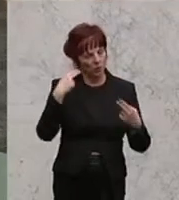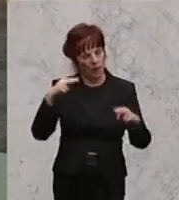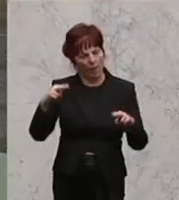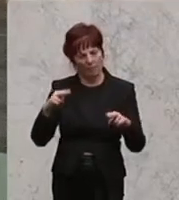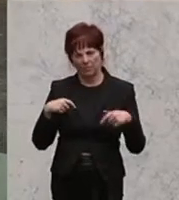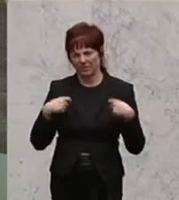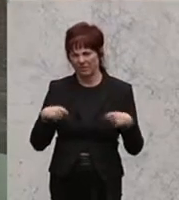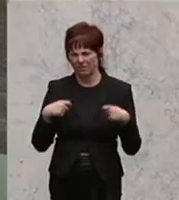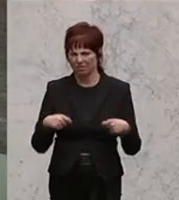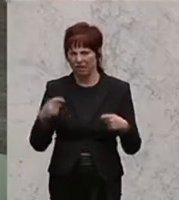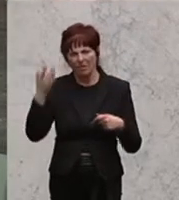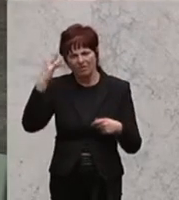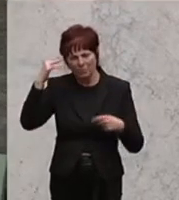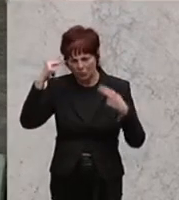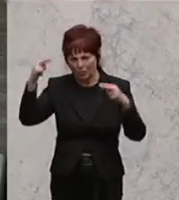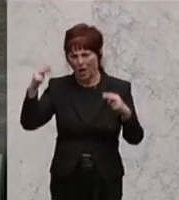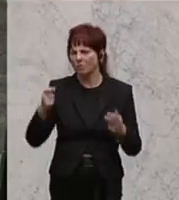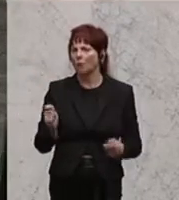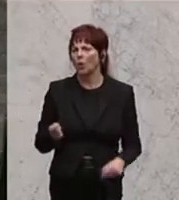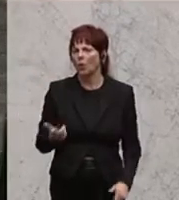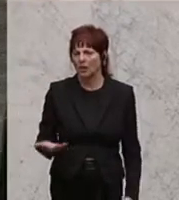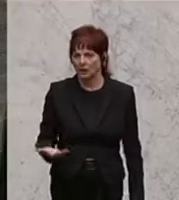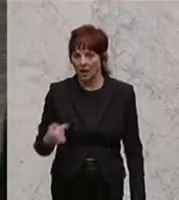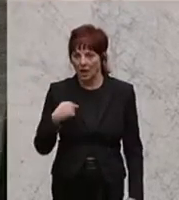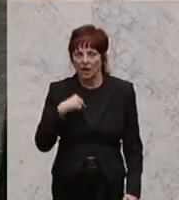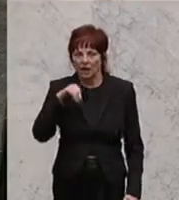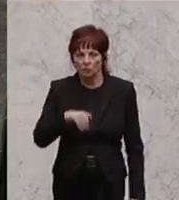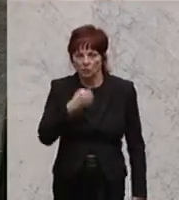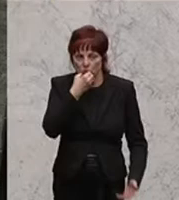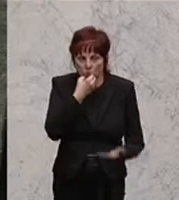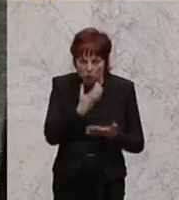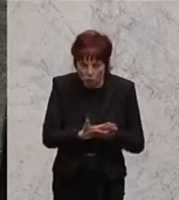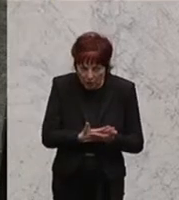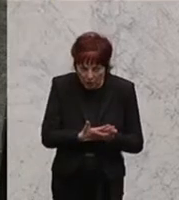Am Wort ist Kulturminister Josef Ostermayer. Ich muss gestehen, ich habe die